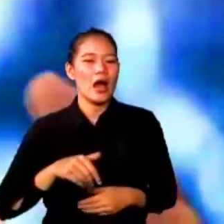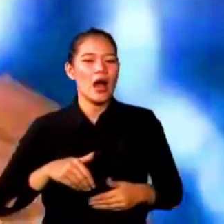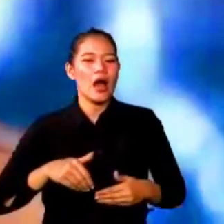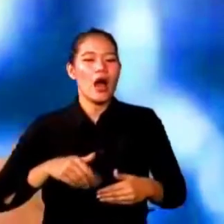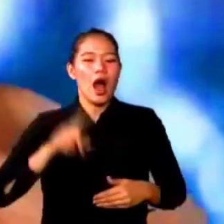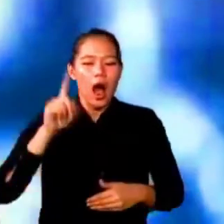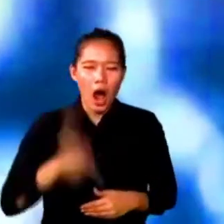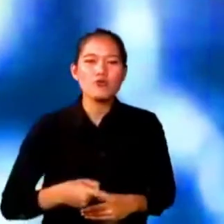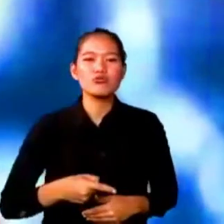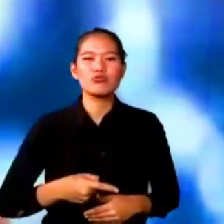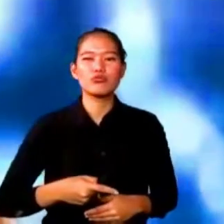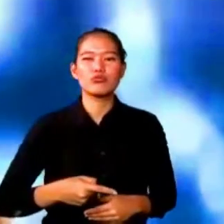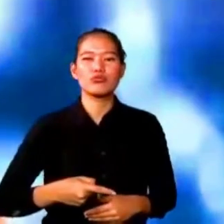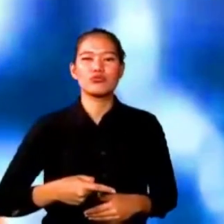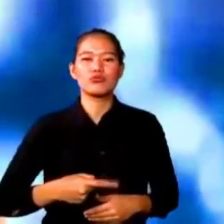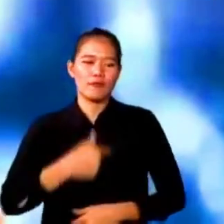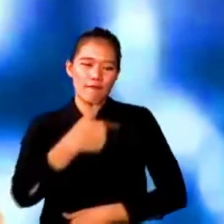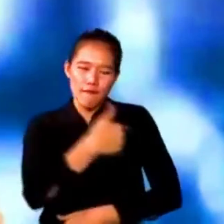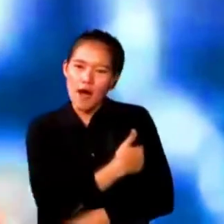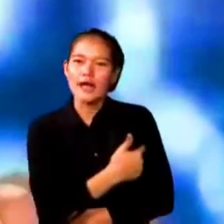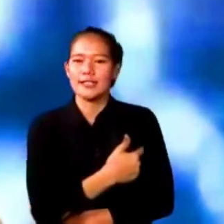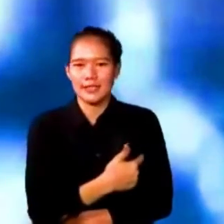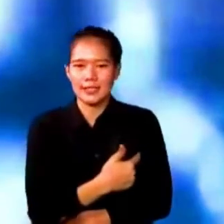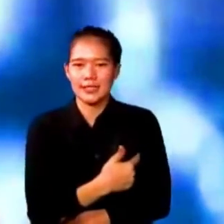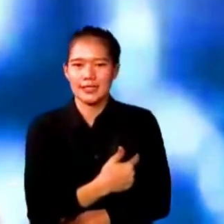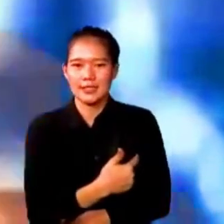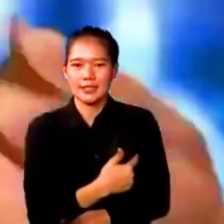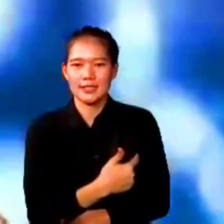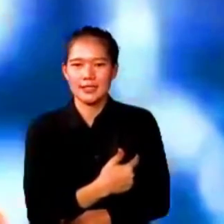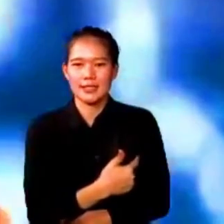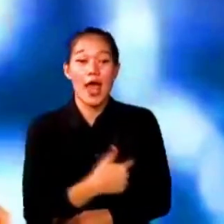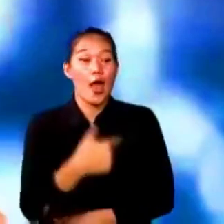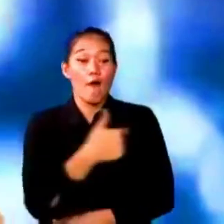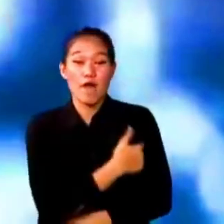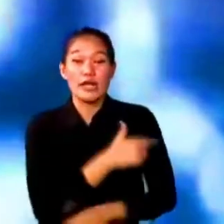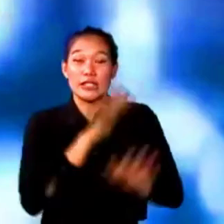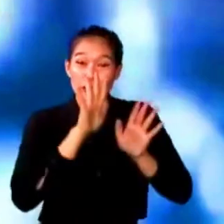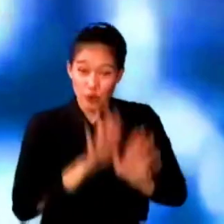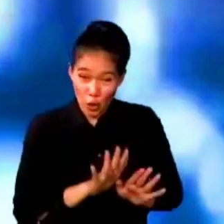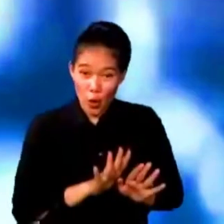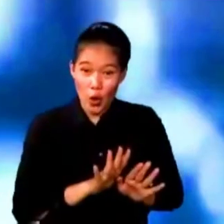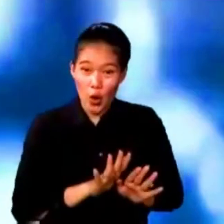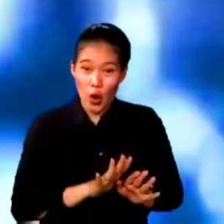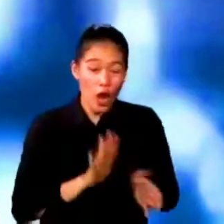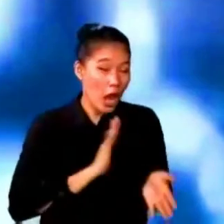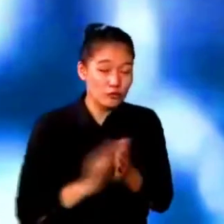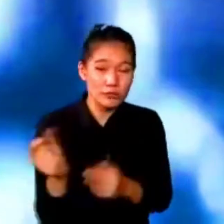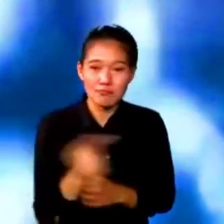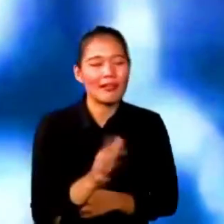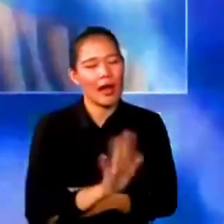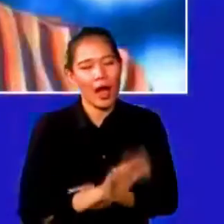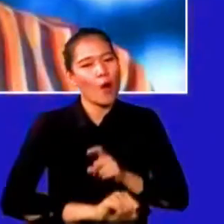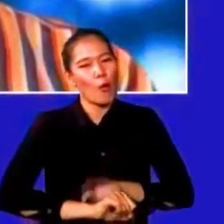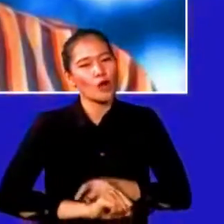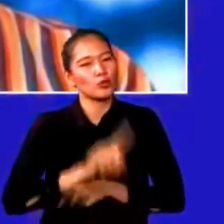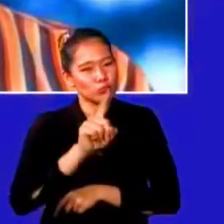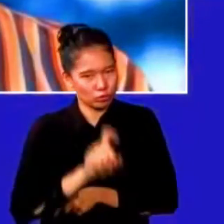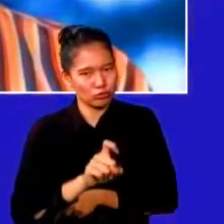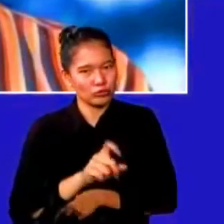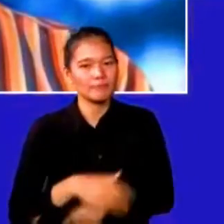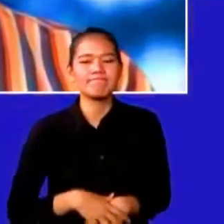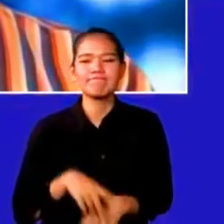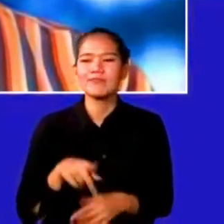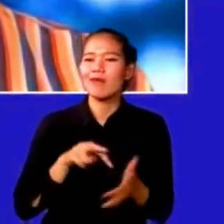yang buatan dengan cara vaksinasi tetapi ibu itupun Butuh Waktu baik jadi ide sendiri